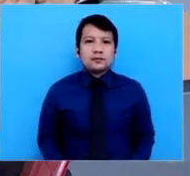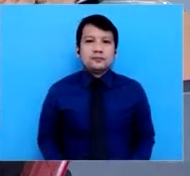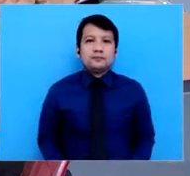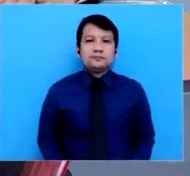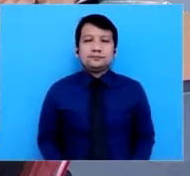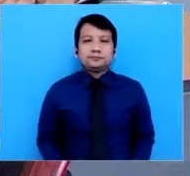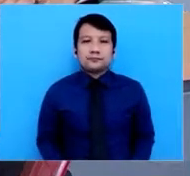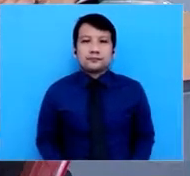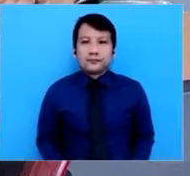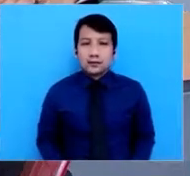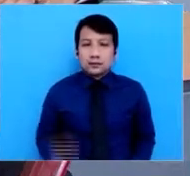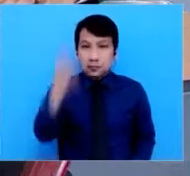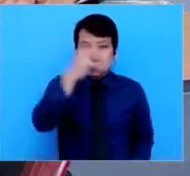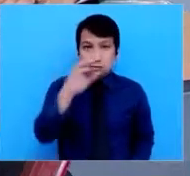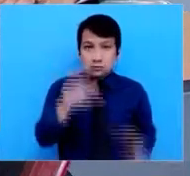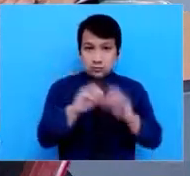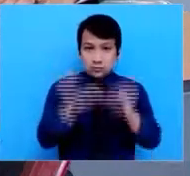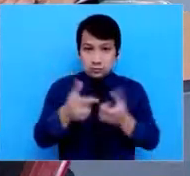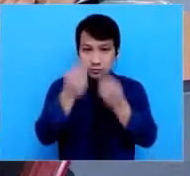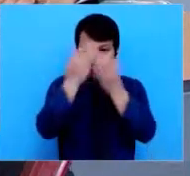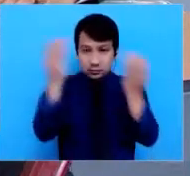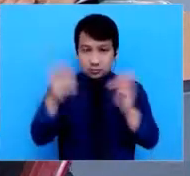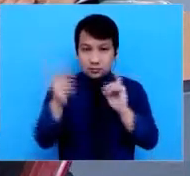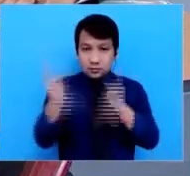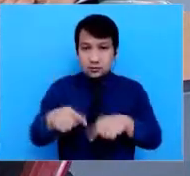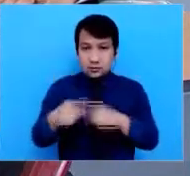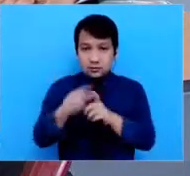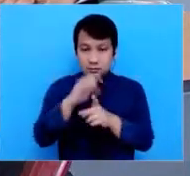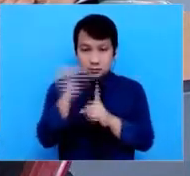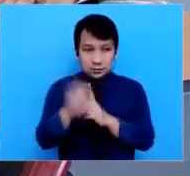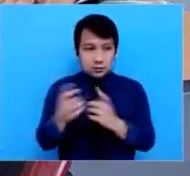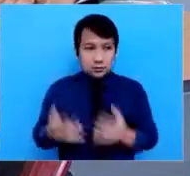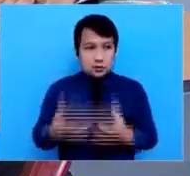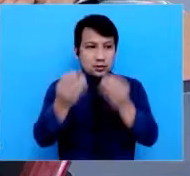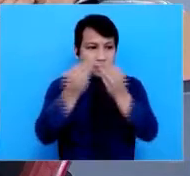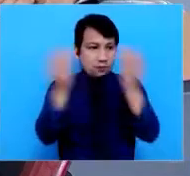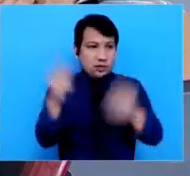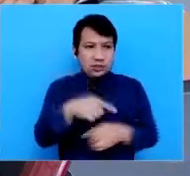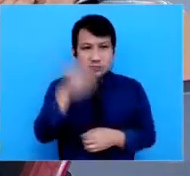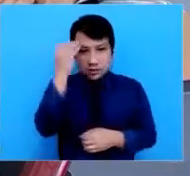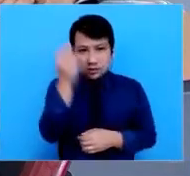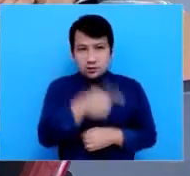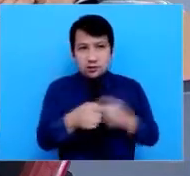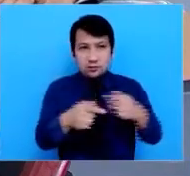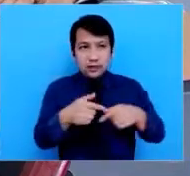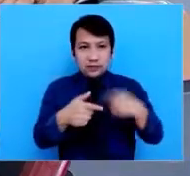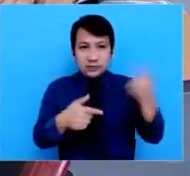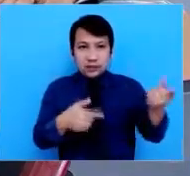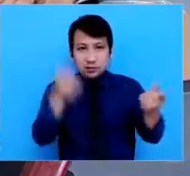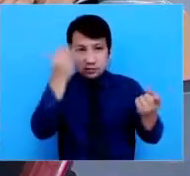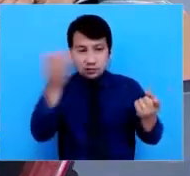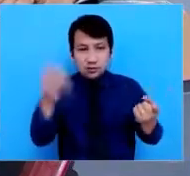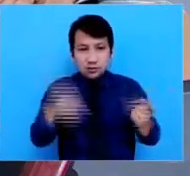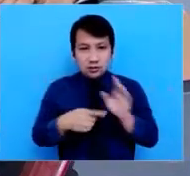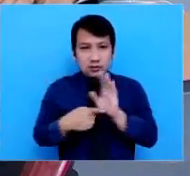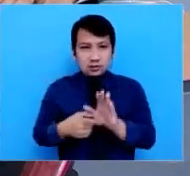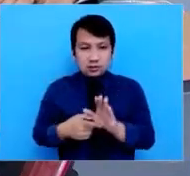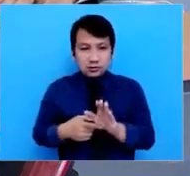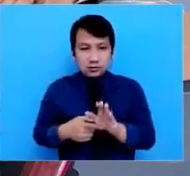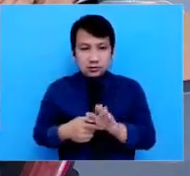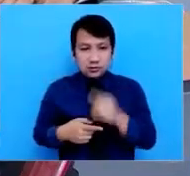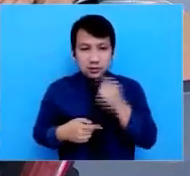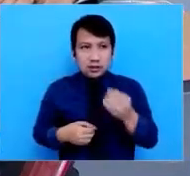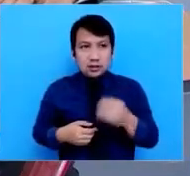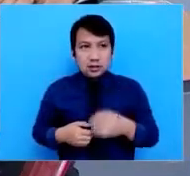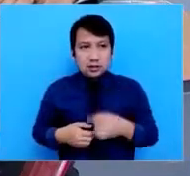Nangangamba ang isang grupo sa posibleng epekto sa kalikasan ng pag-alis ng DENR sa ban laban sa open pit mining. Siniguro naman